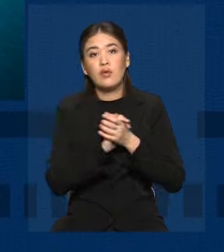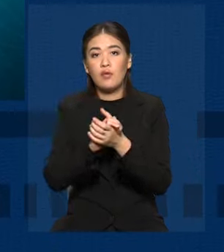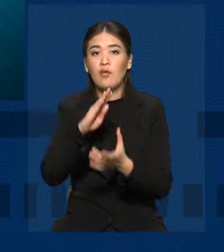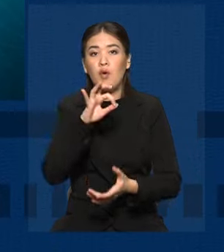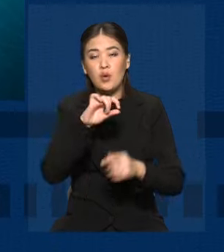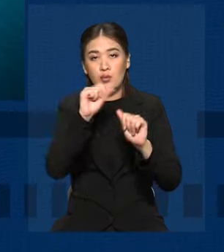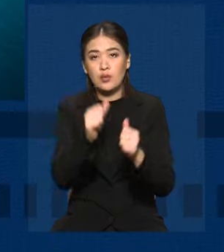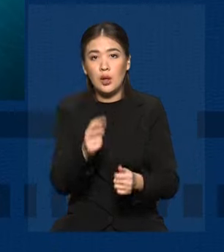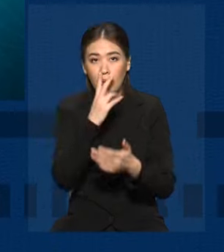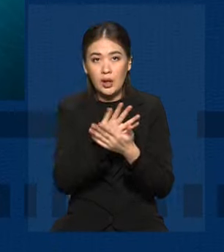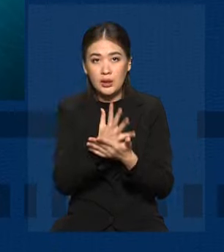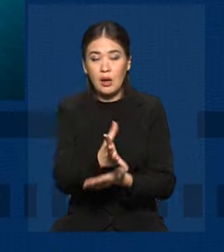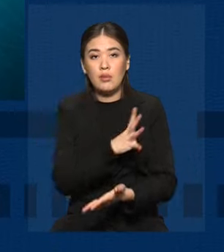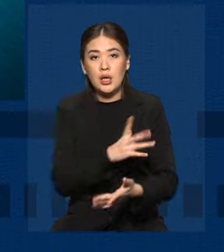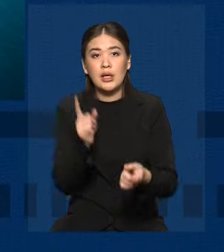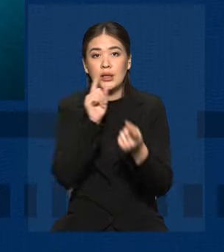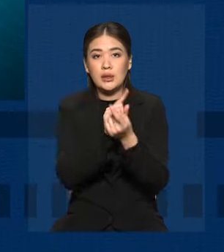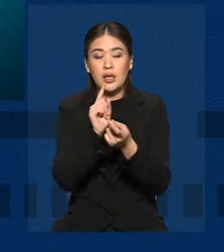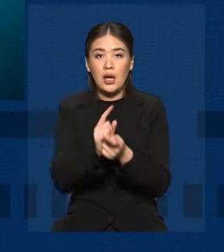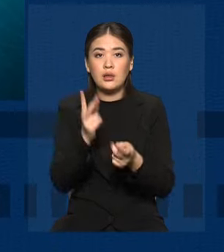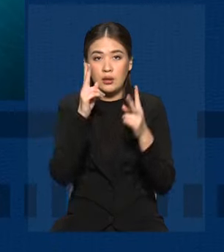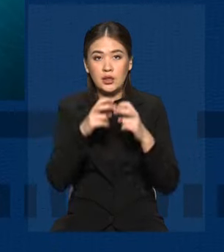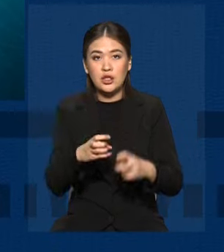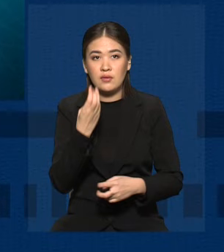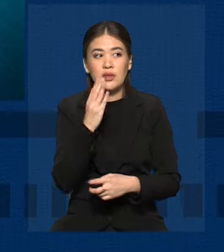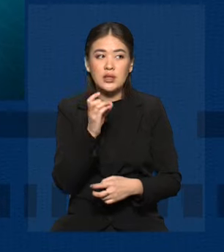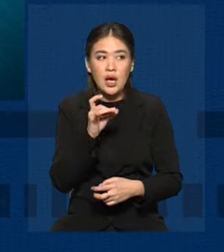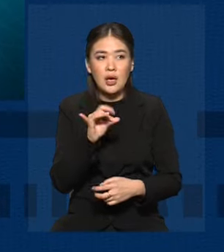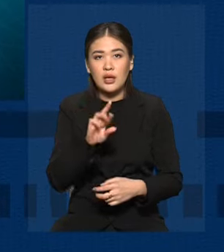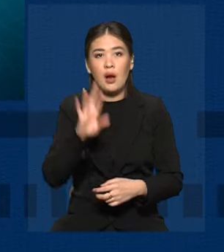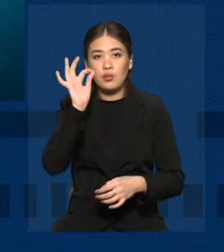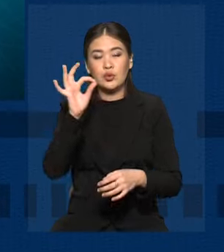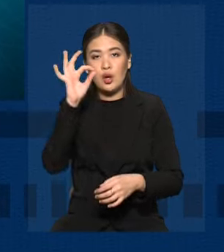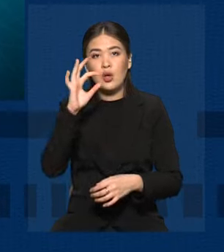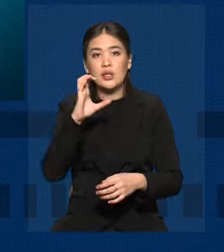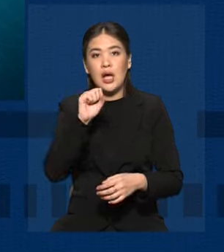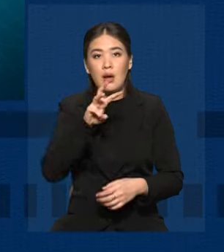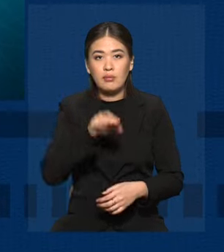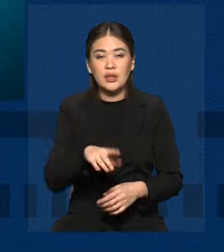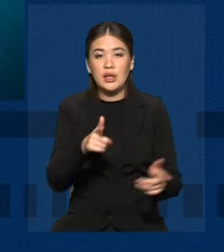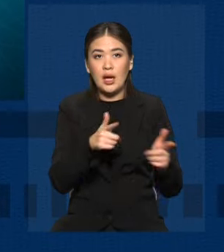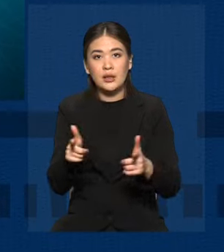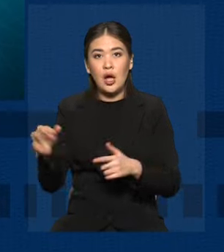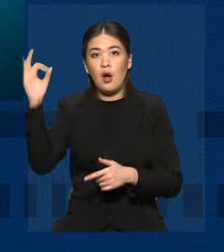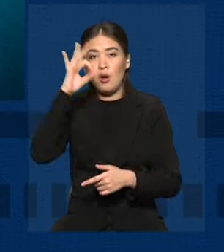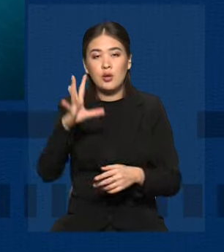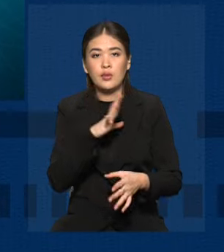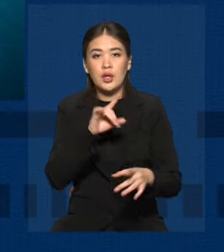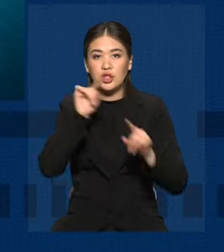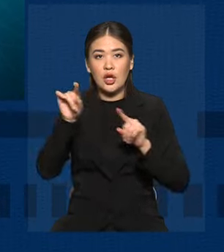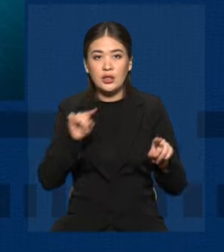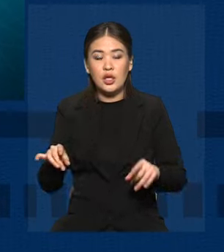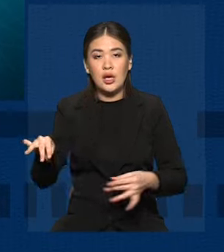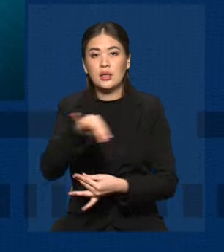формуласы атты. Кездесудің қорытындысы және Швейцарияда өтетін кезекті жаһандық саммитке дайындық жөнінде жан-жақты мәлімет